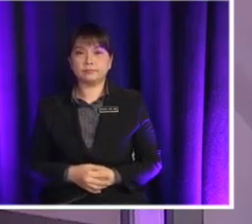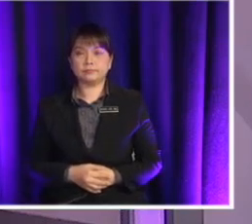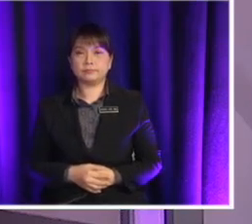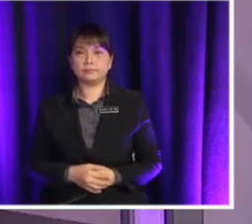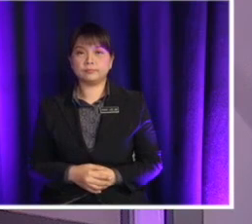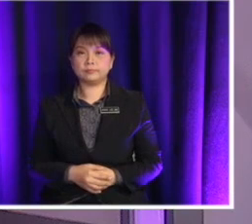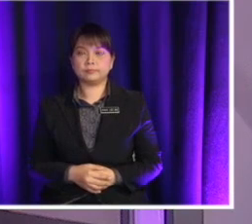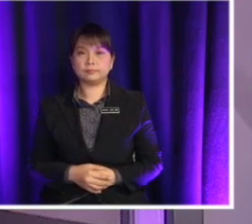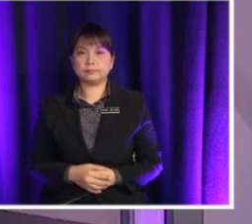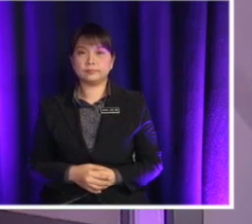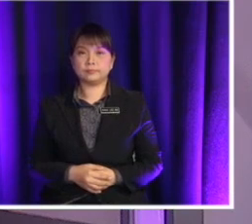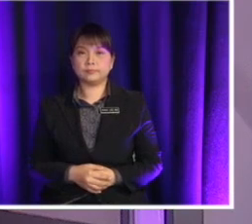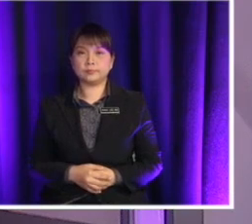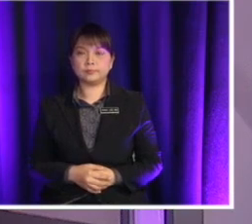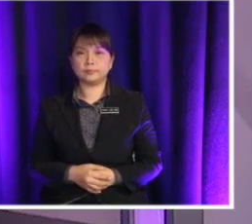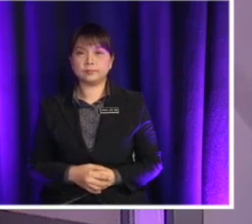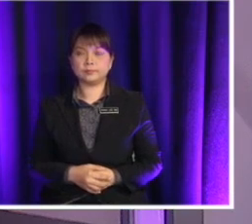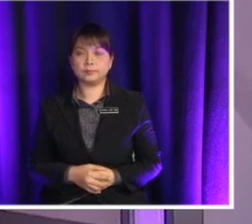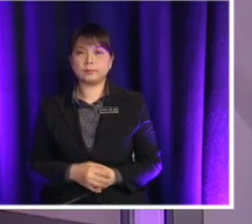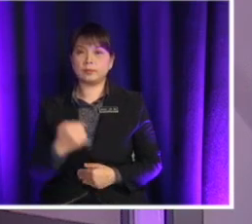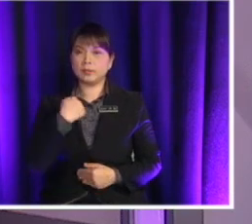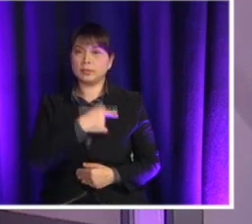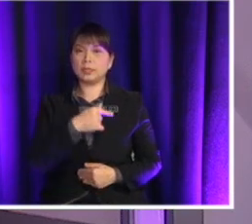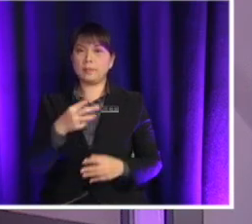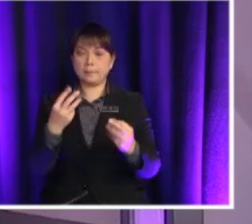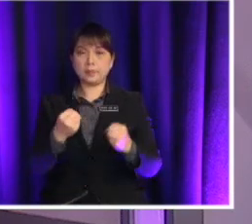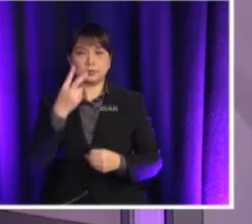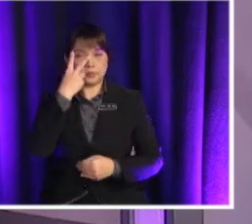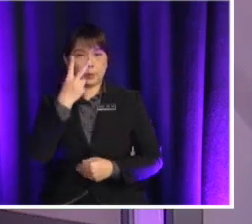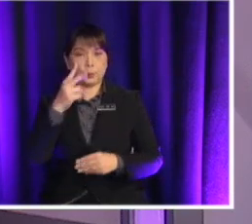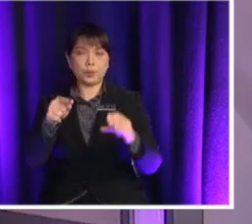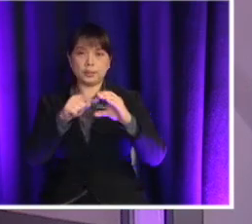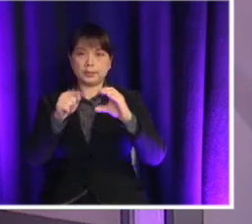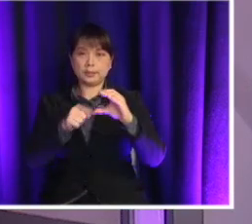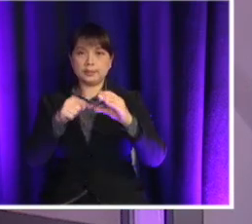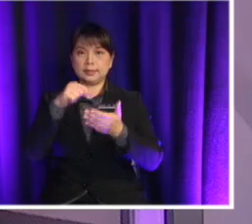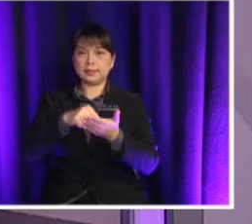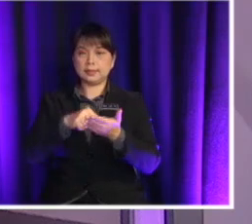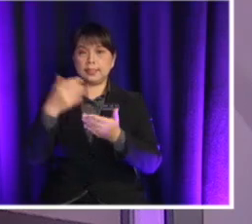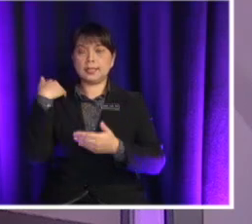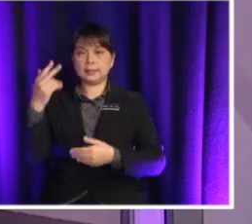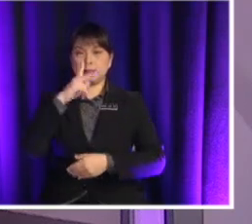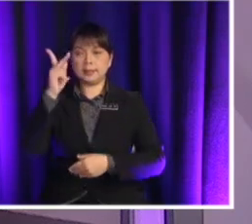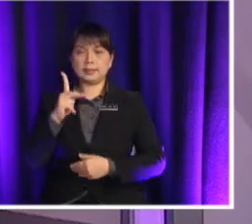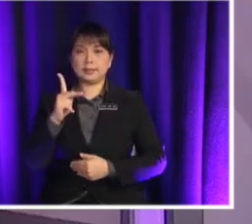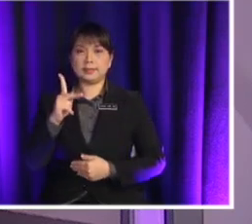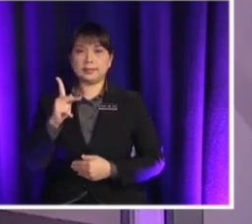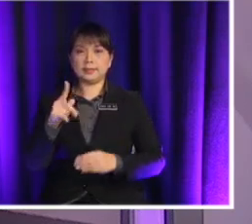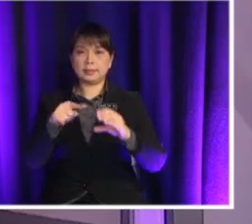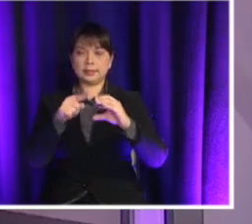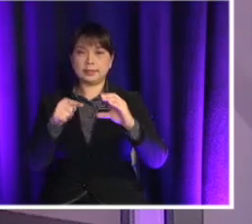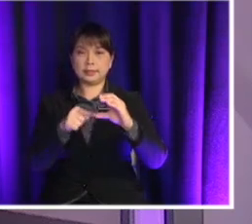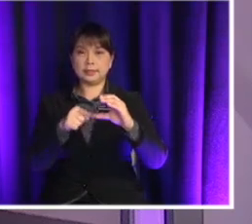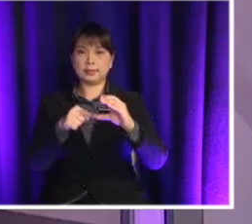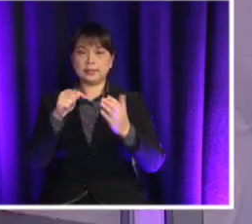nak menguji juga lita ni ke dia punya sama ada kadang-kadang lita yang kita buat ni Aiman